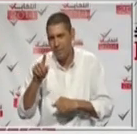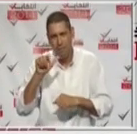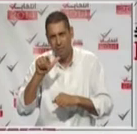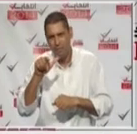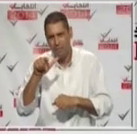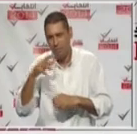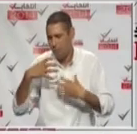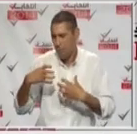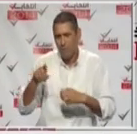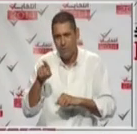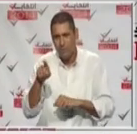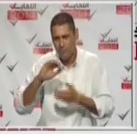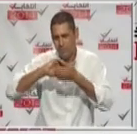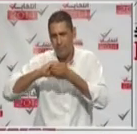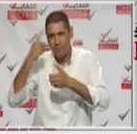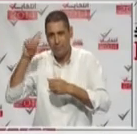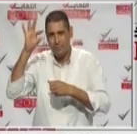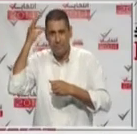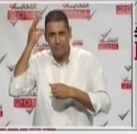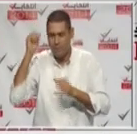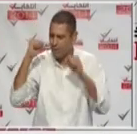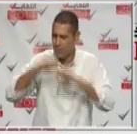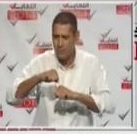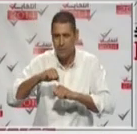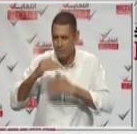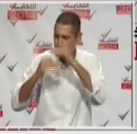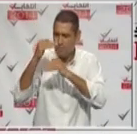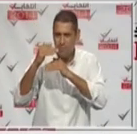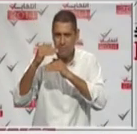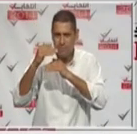والاتحاد من أجل تونس قادر وأن يحقق لها هذا الازدهار وهذه التنمية.